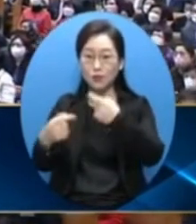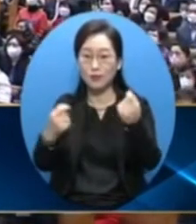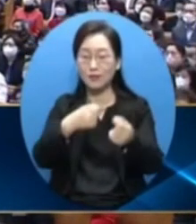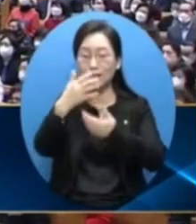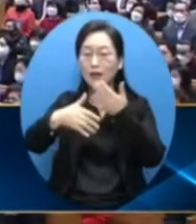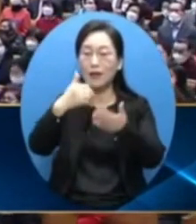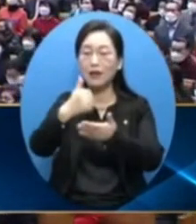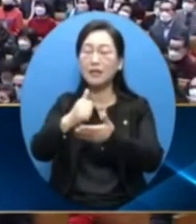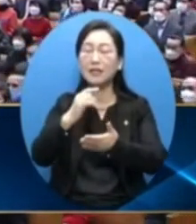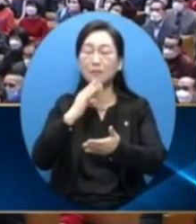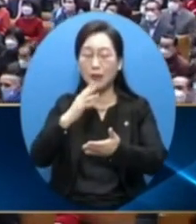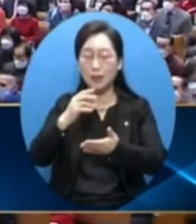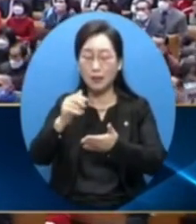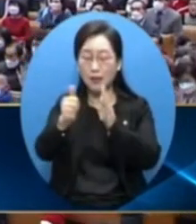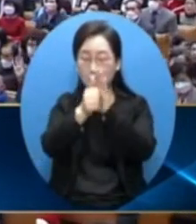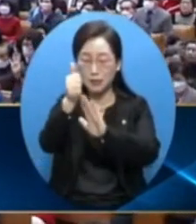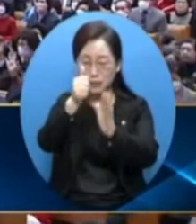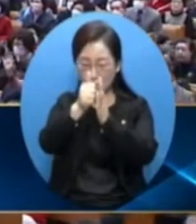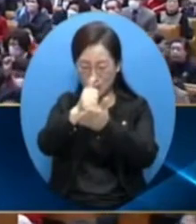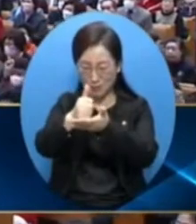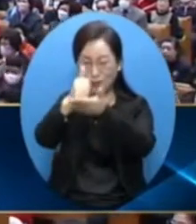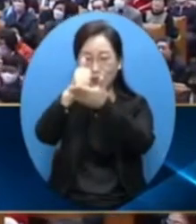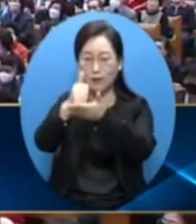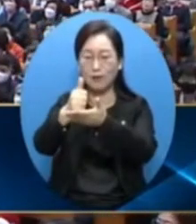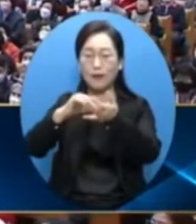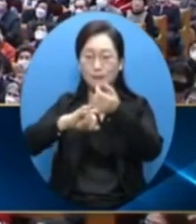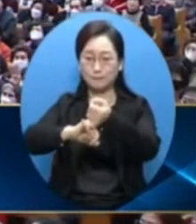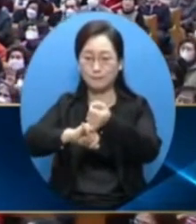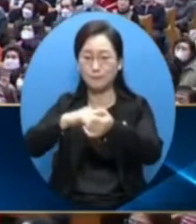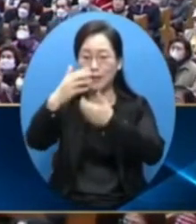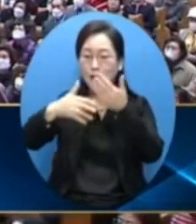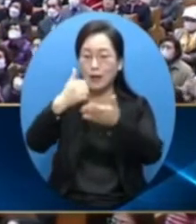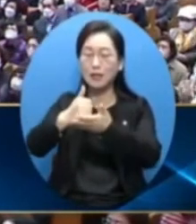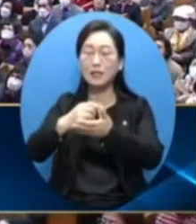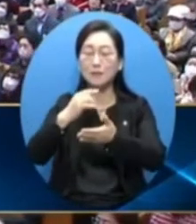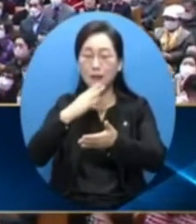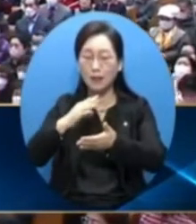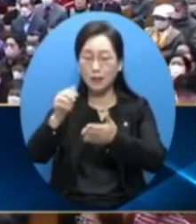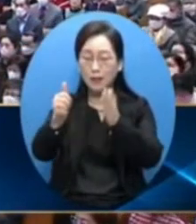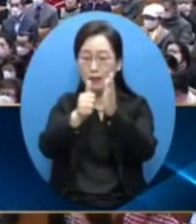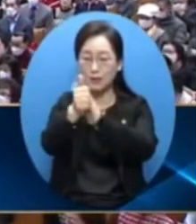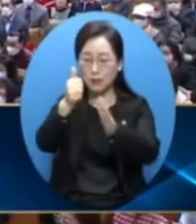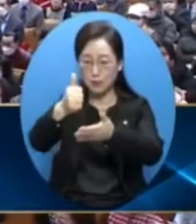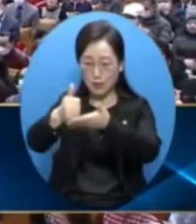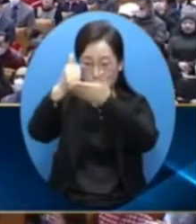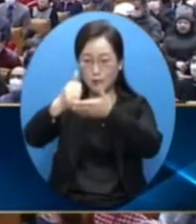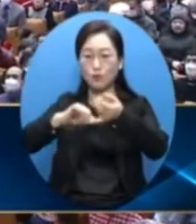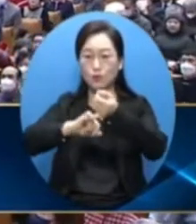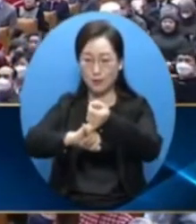바랍니다 하나님만을 섬기겠노라 하나님만을 섬기겠노라